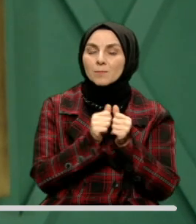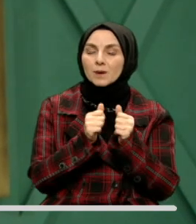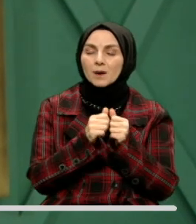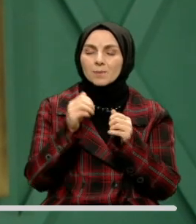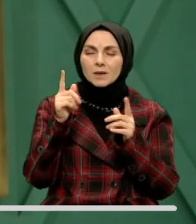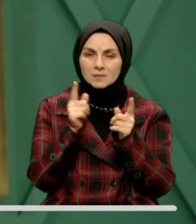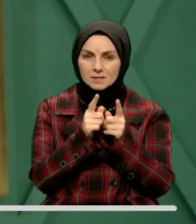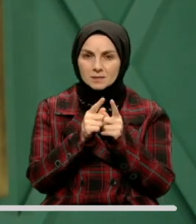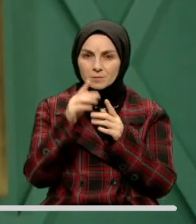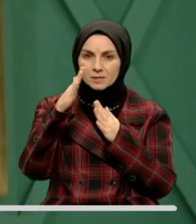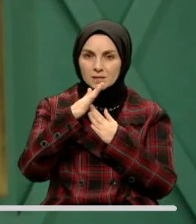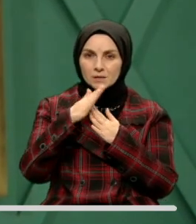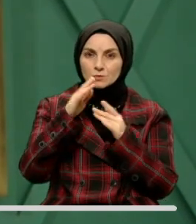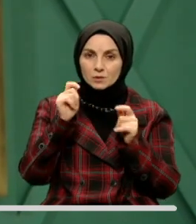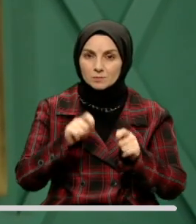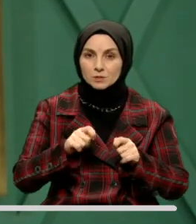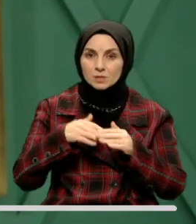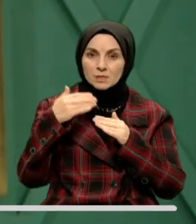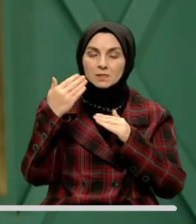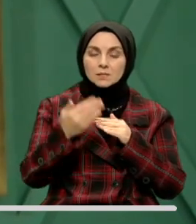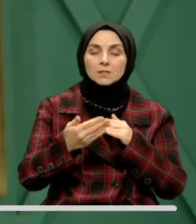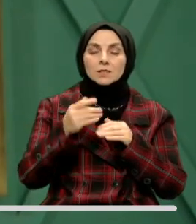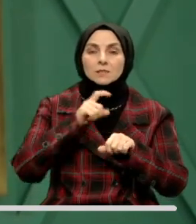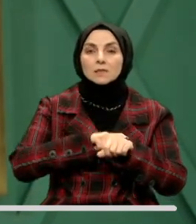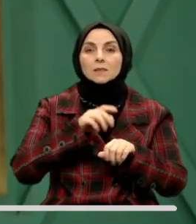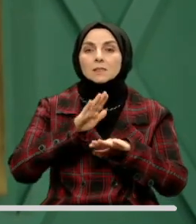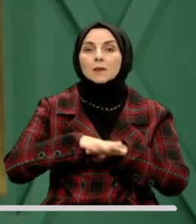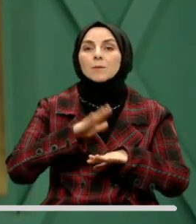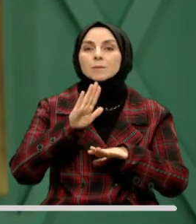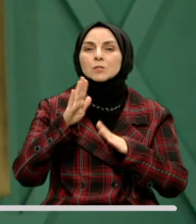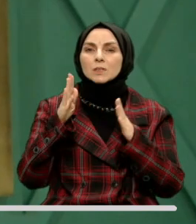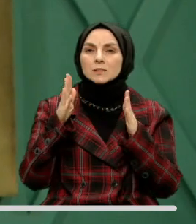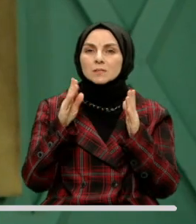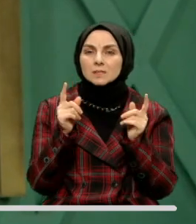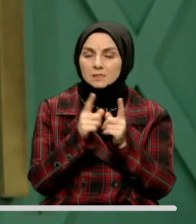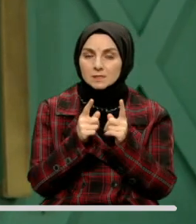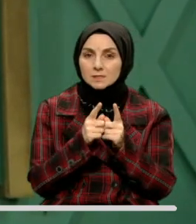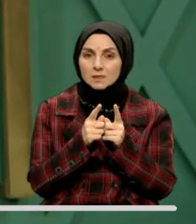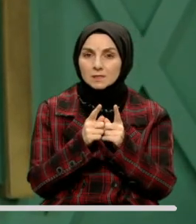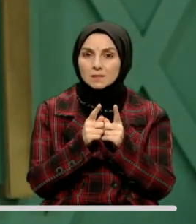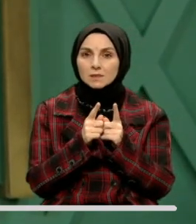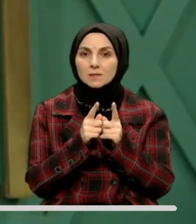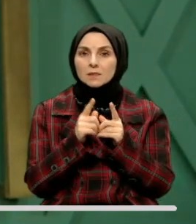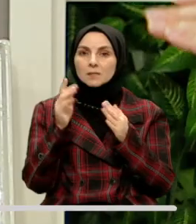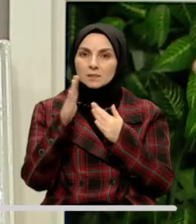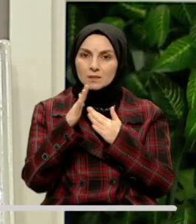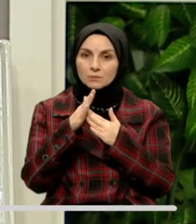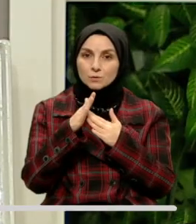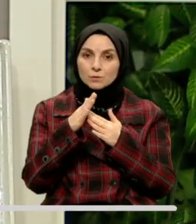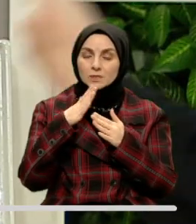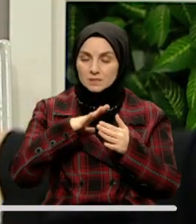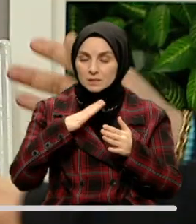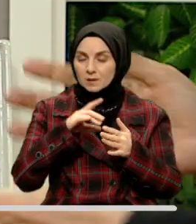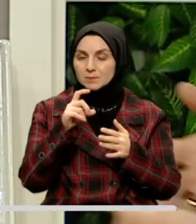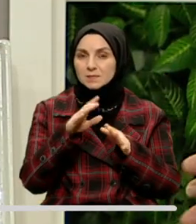teneffüs yapacağız. Dışarı saati yapamayacağız. Kısa süreli teneffüs mü istersiniz? Yoksa hiç çıkmamak mı istersiniz? Çünkü